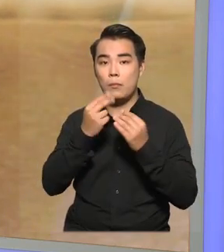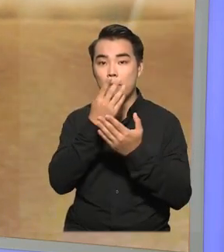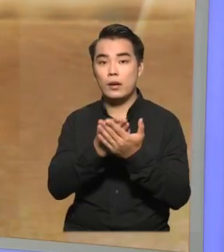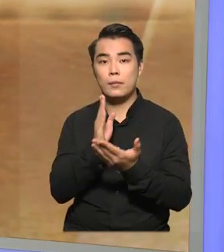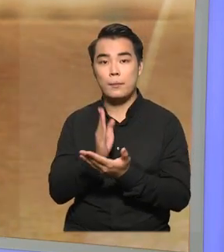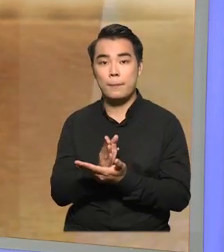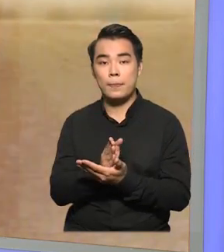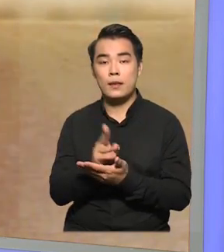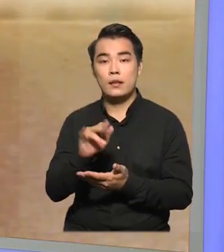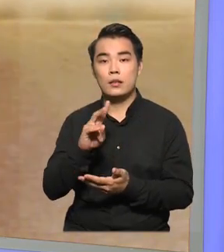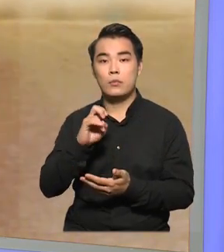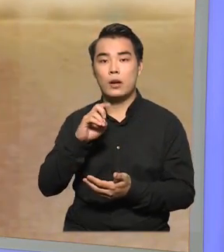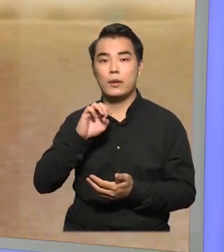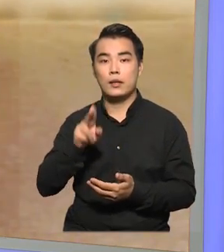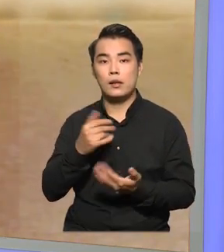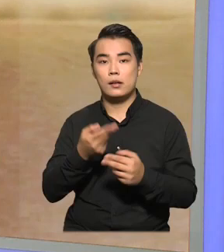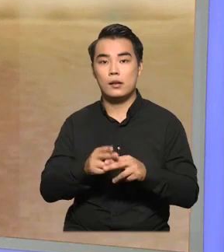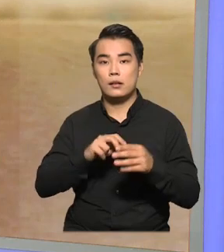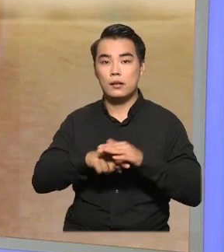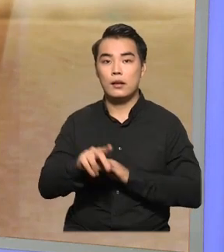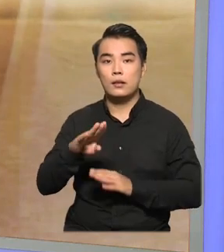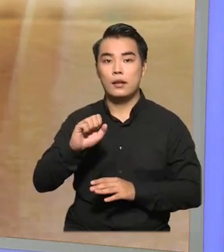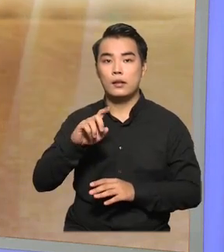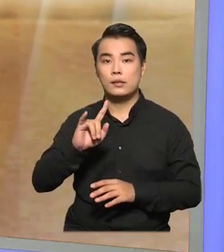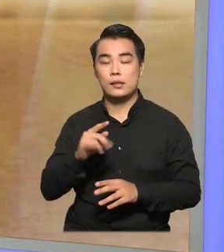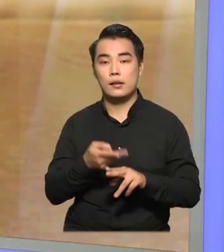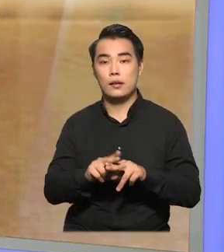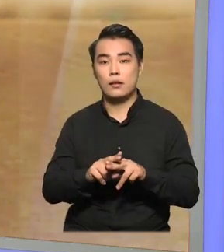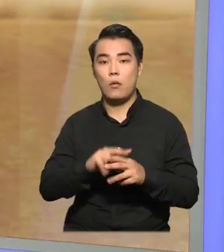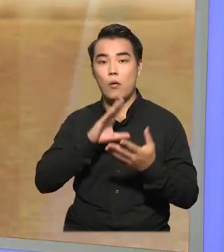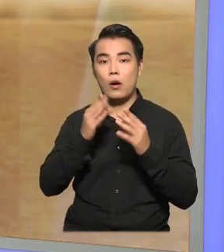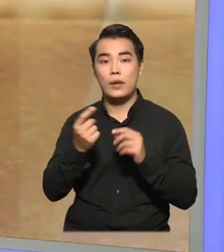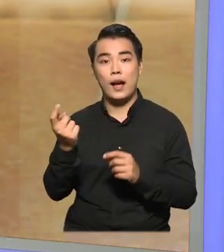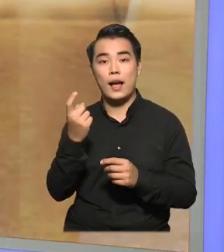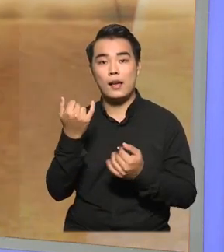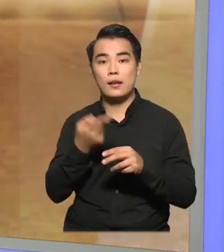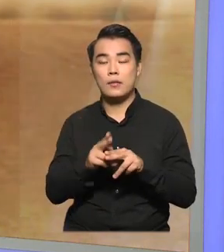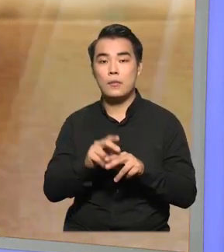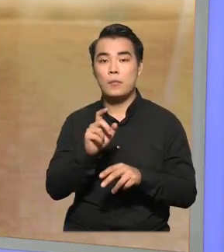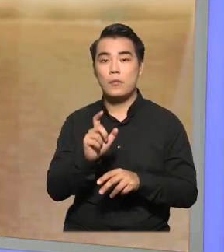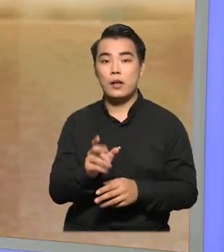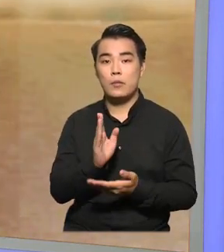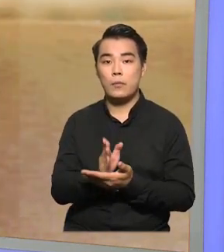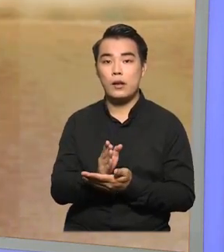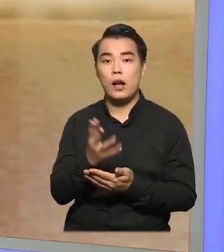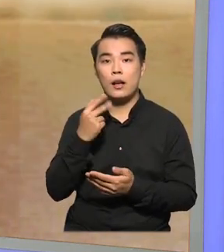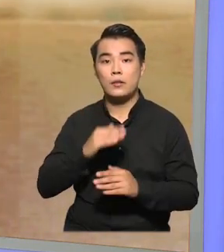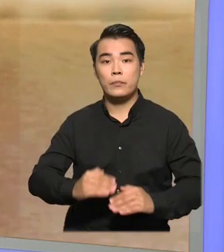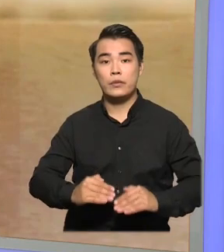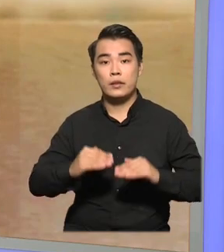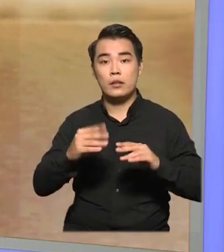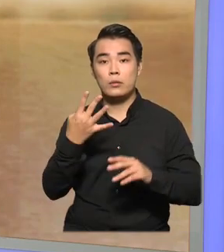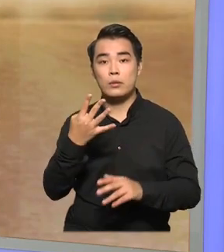жүр. Дінмұхамед Бақтыбай құмай тазы бағуды қолға алған сондай сержігіттердің бірі. Күшік кезінен баққан